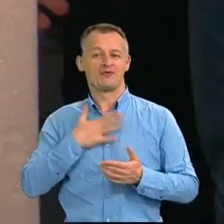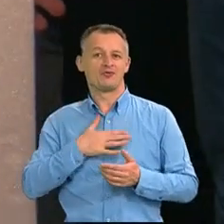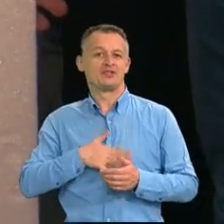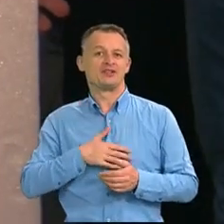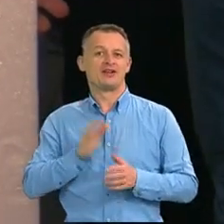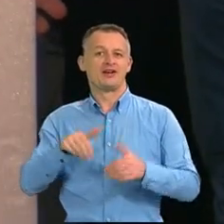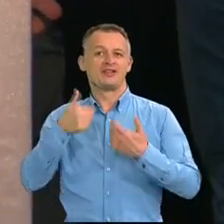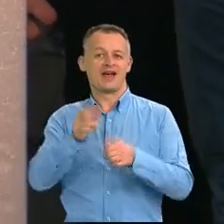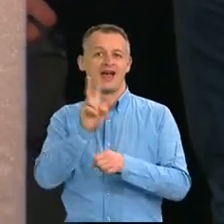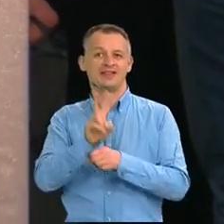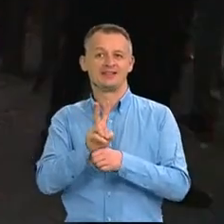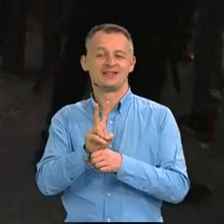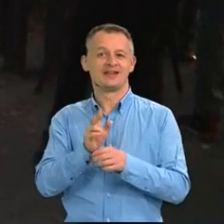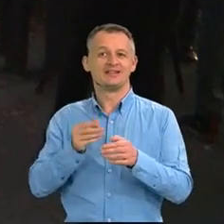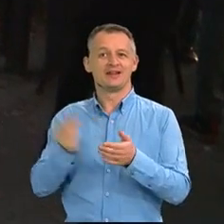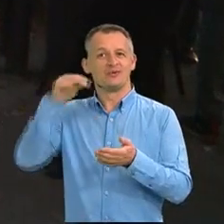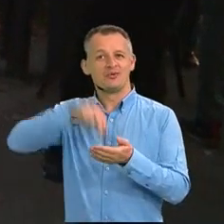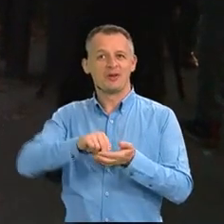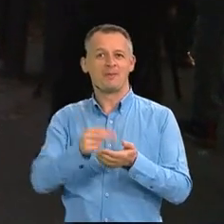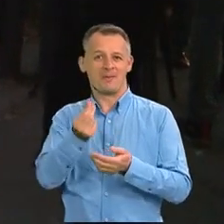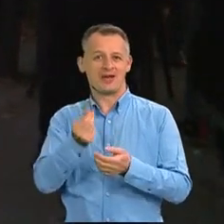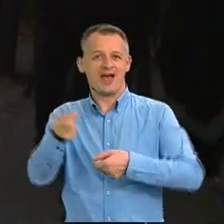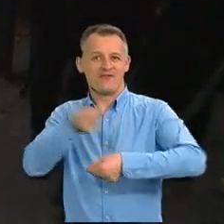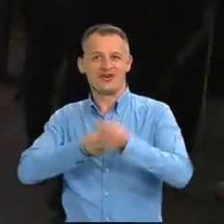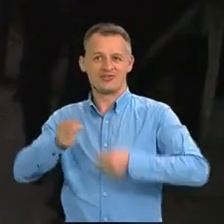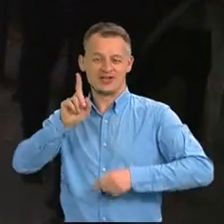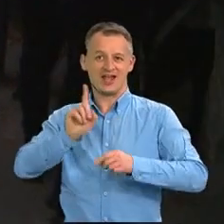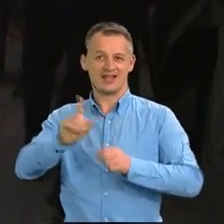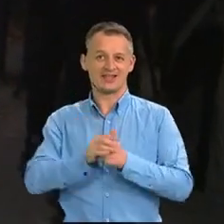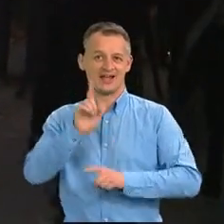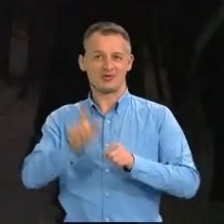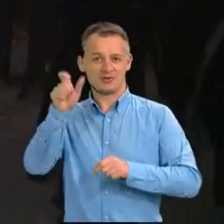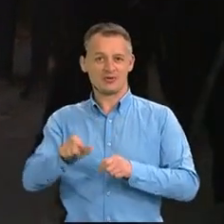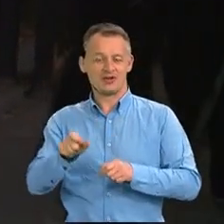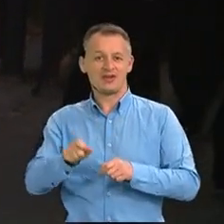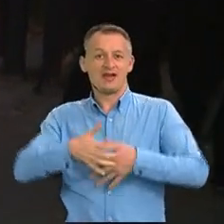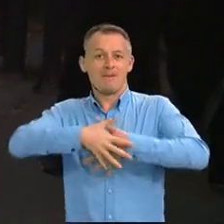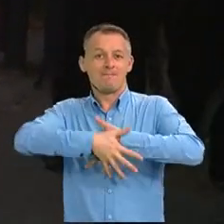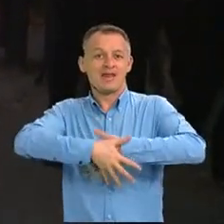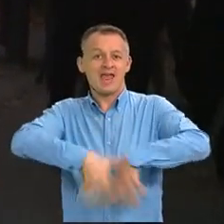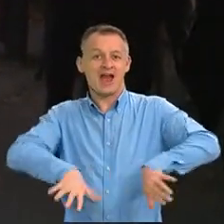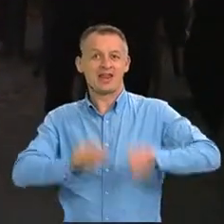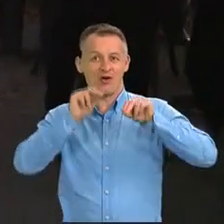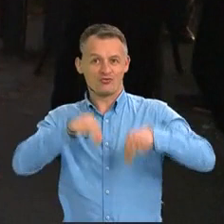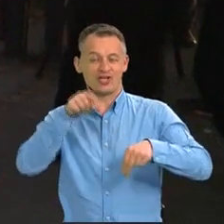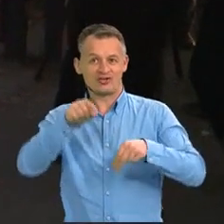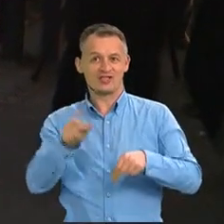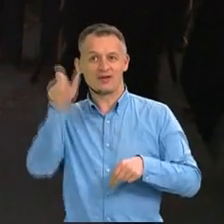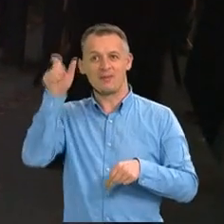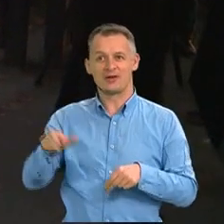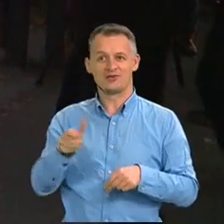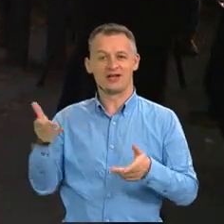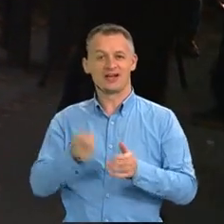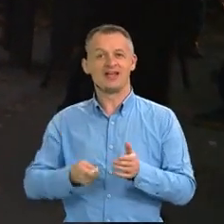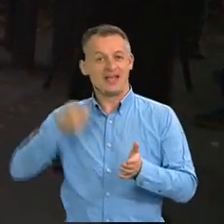care să investească în afacerea ei. Dacă toți miliardarii de pe această planetă au venit aici și ei sunt genul de persoane care